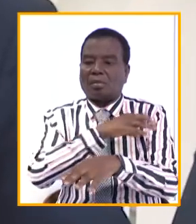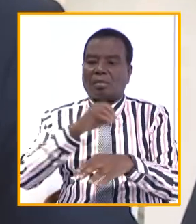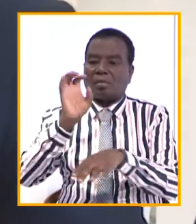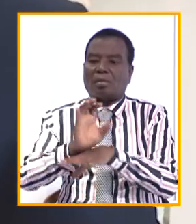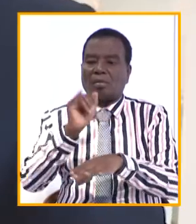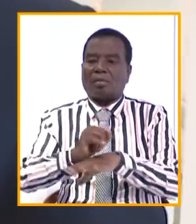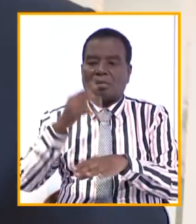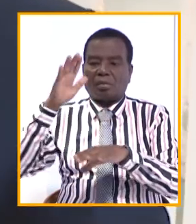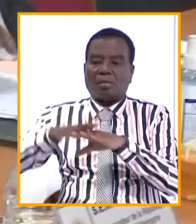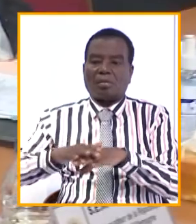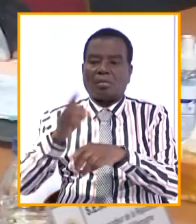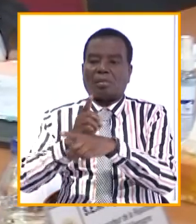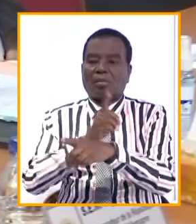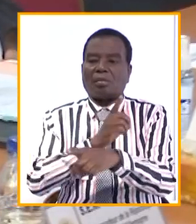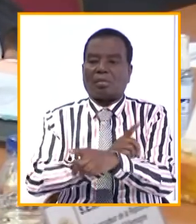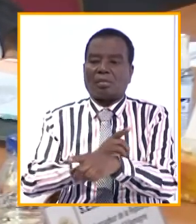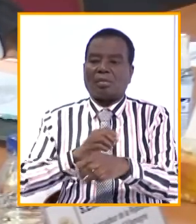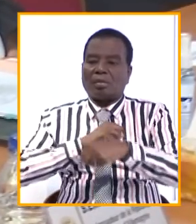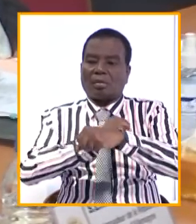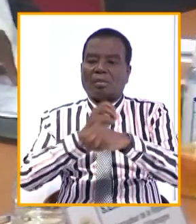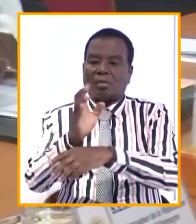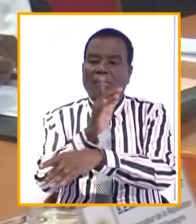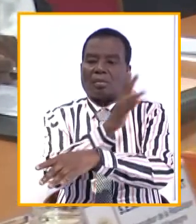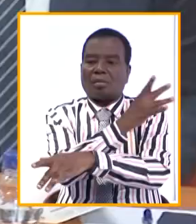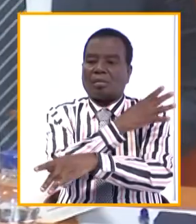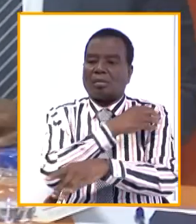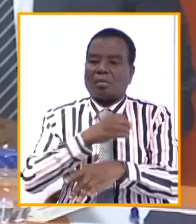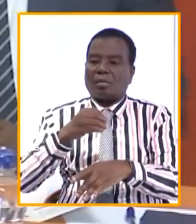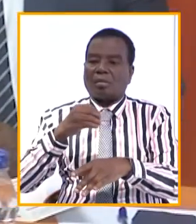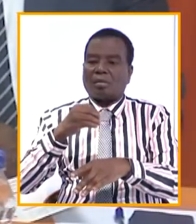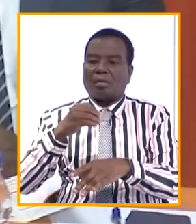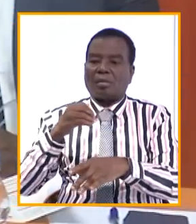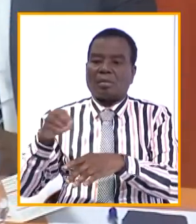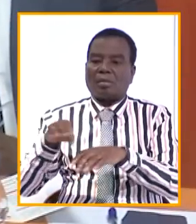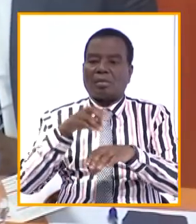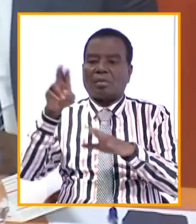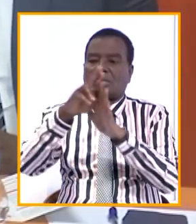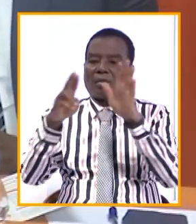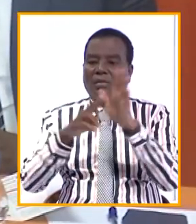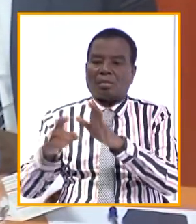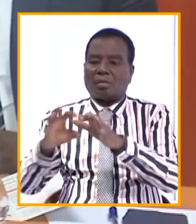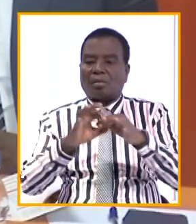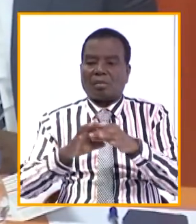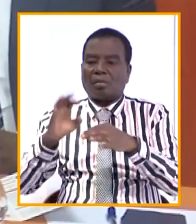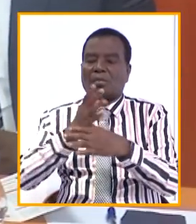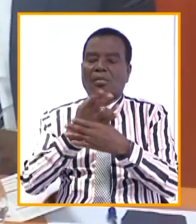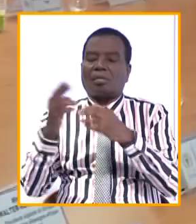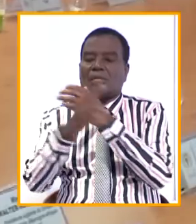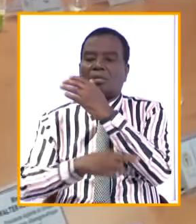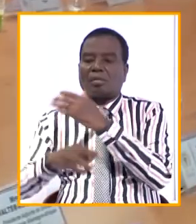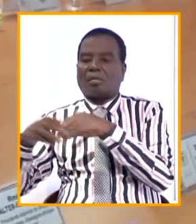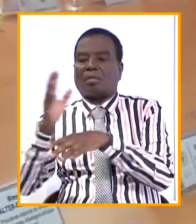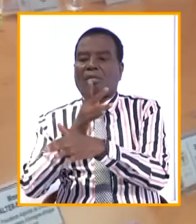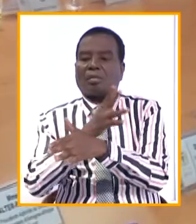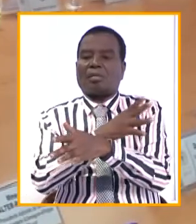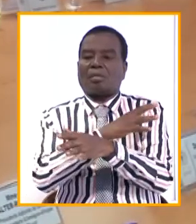le développement, la protection de la forêt, le système de formation professionnelle allemand et l'établissement de rapports de coopération entre les régions allemandes et